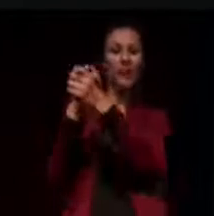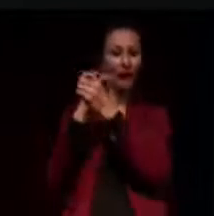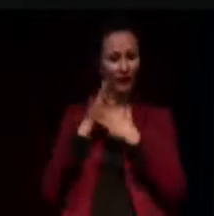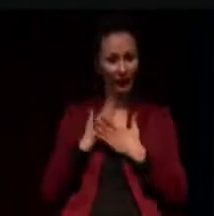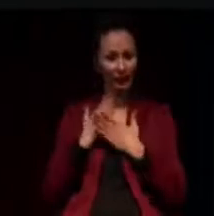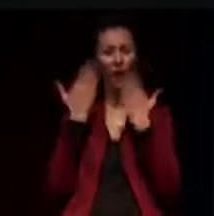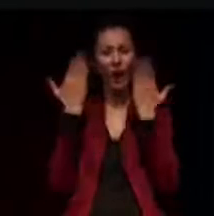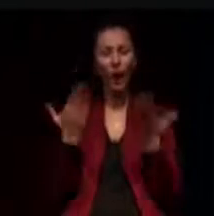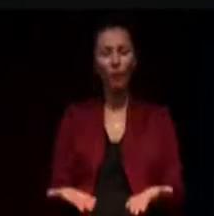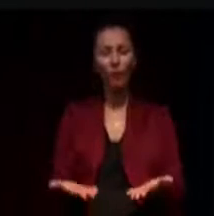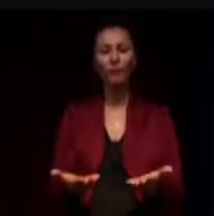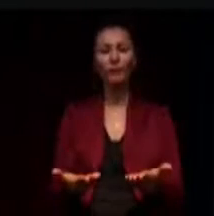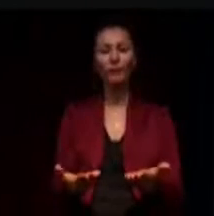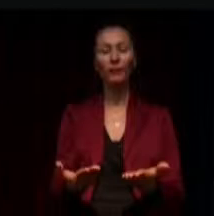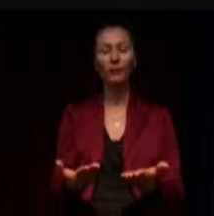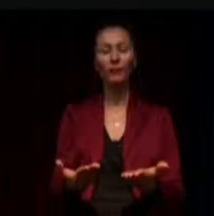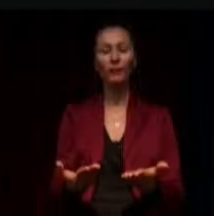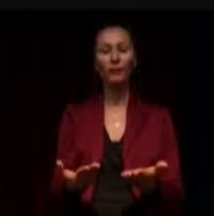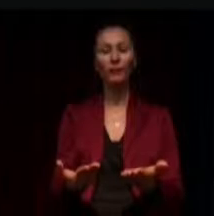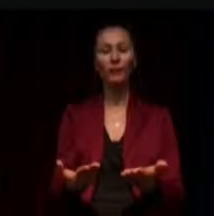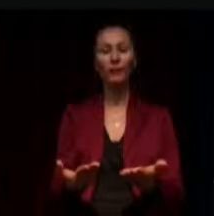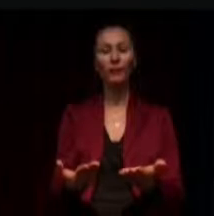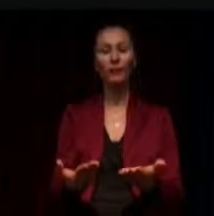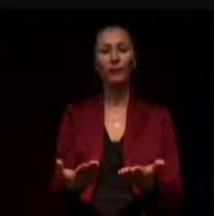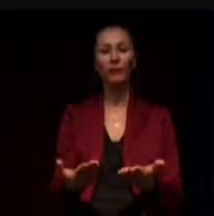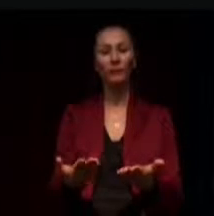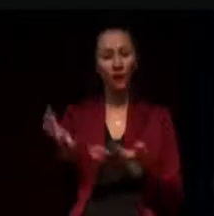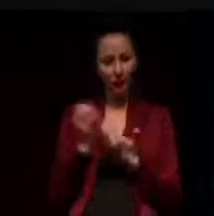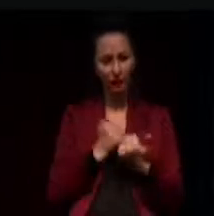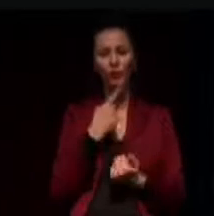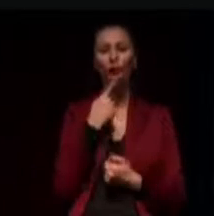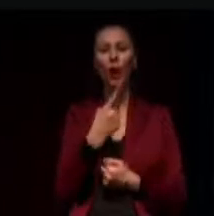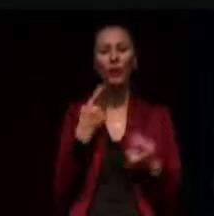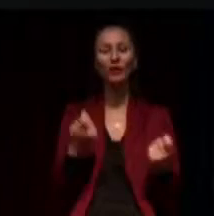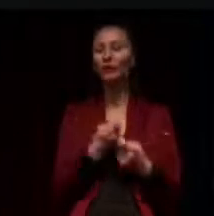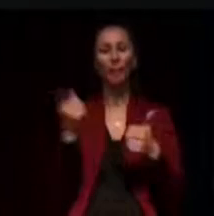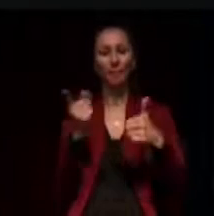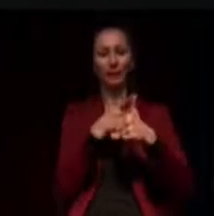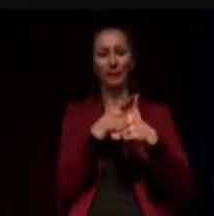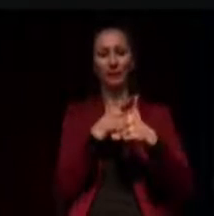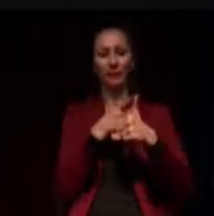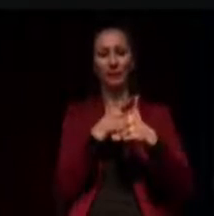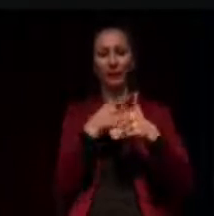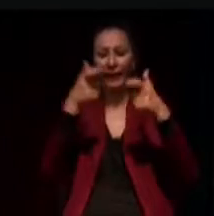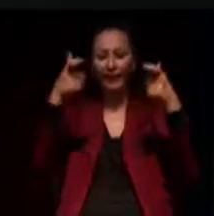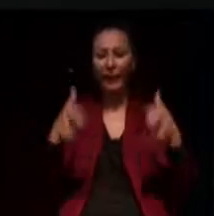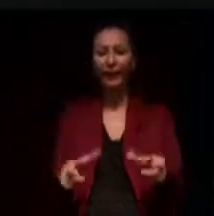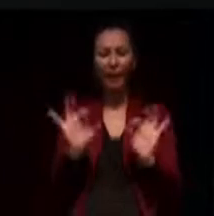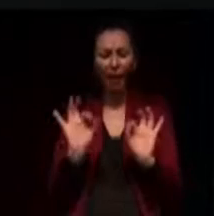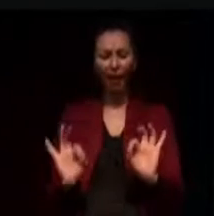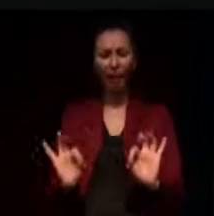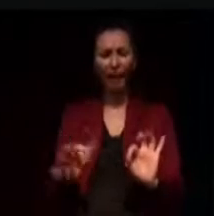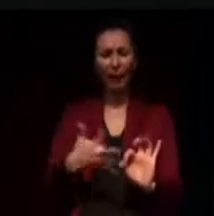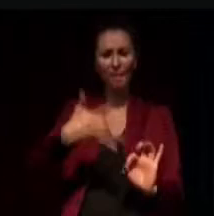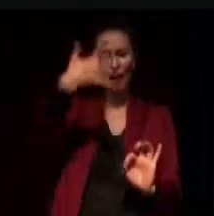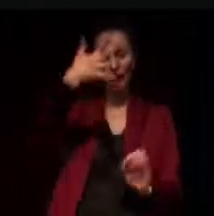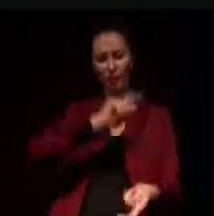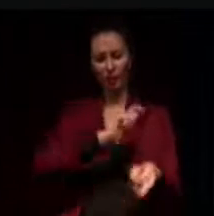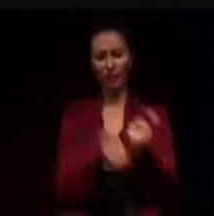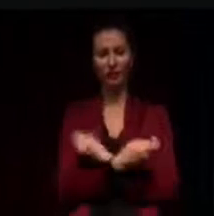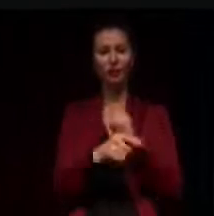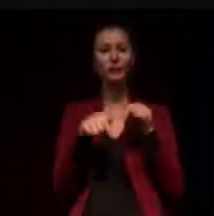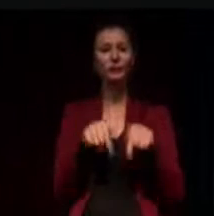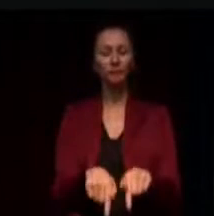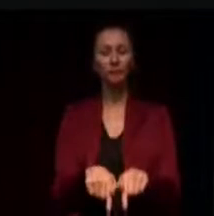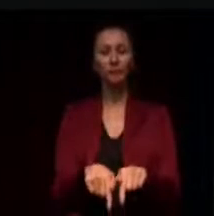kabul ettiği bir müdahaleyi yaptıklarımızı aldığını söylemeye çalışacağım. Bir, Yerindelik prensibi. Bir